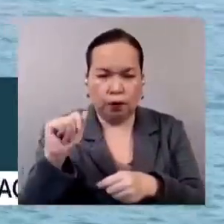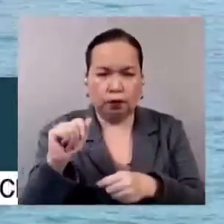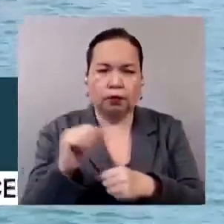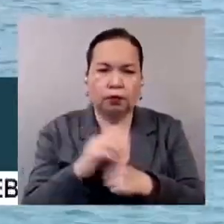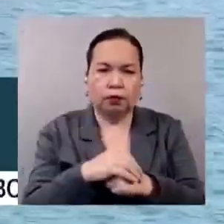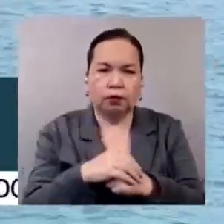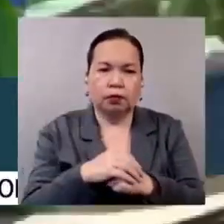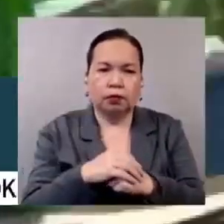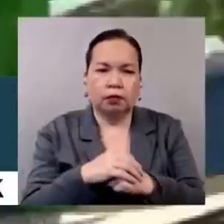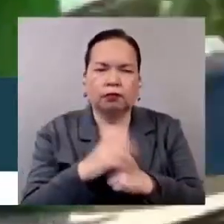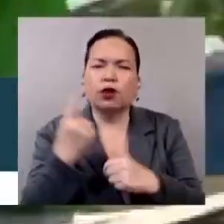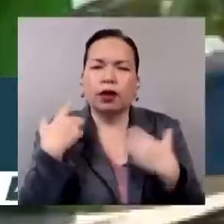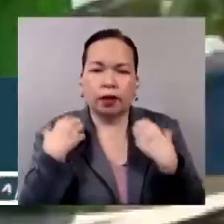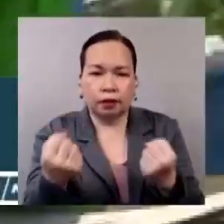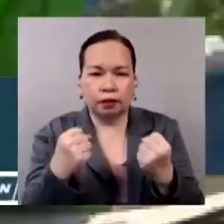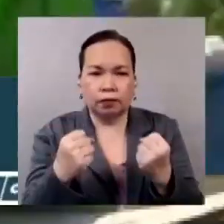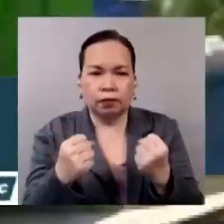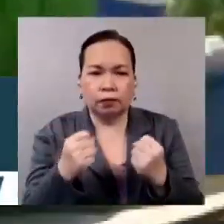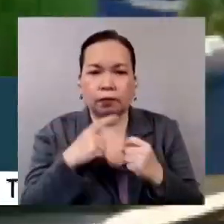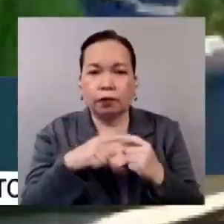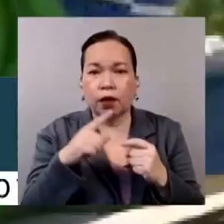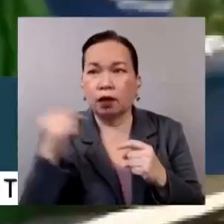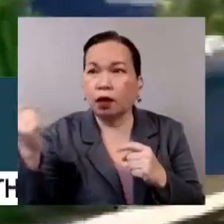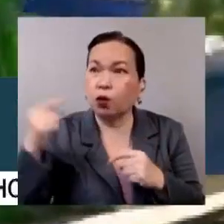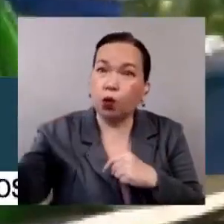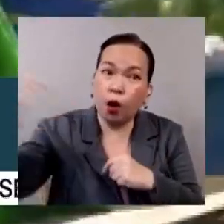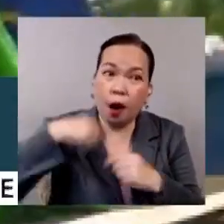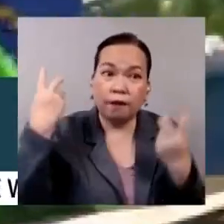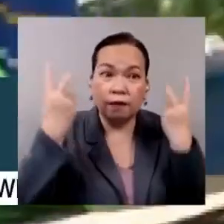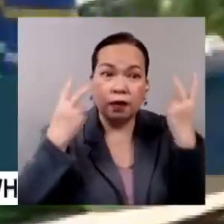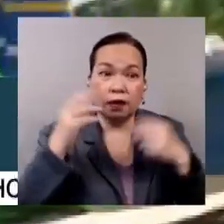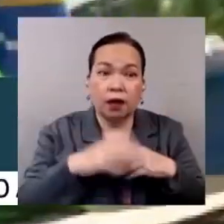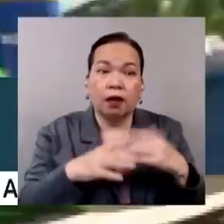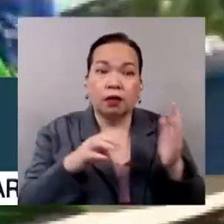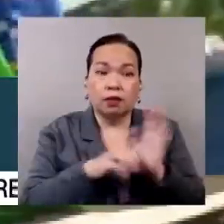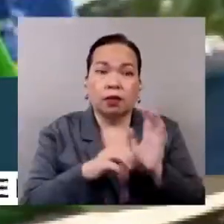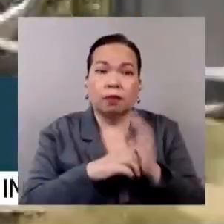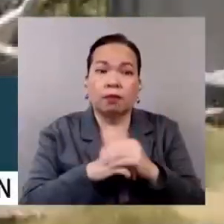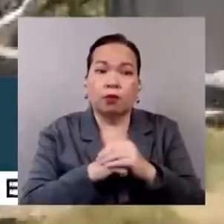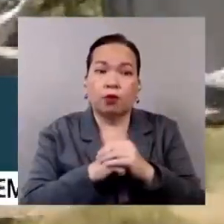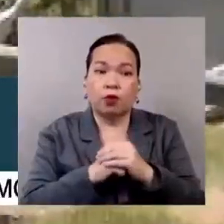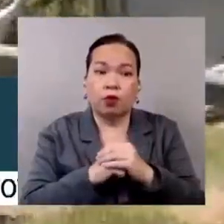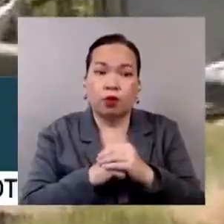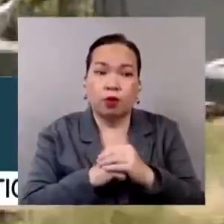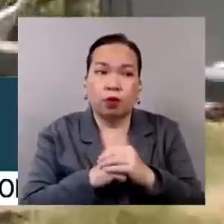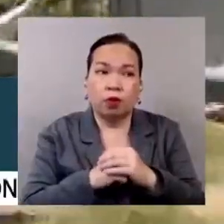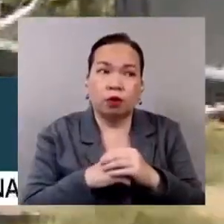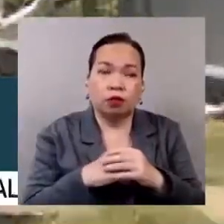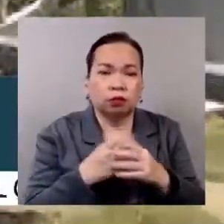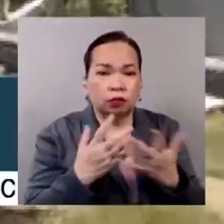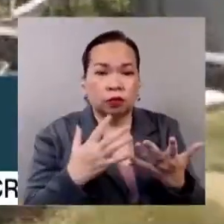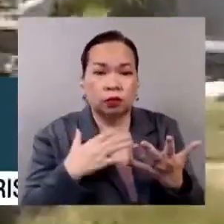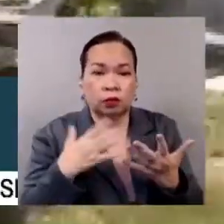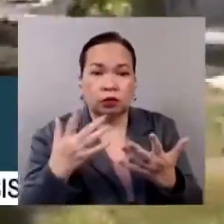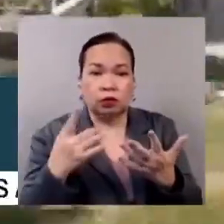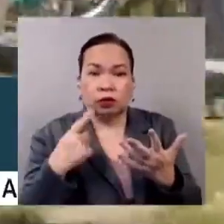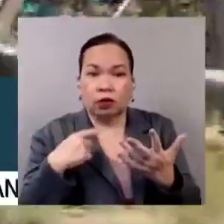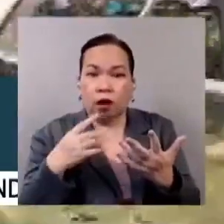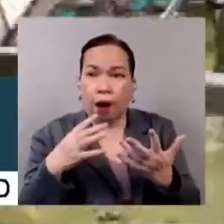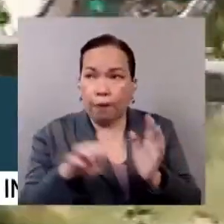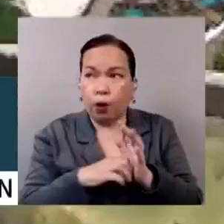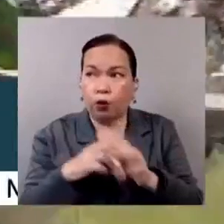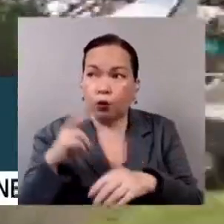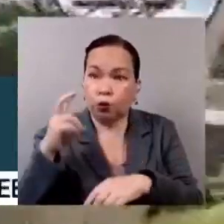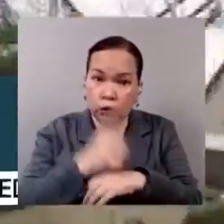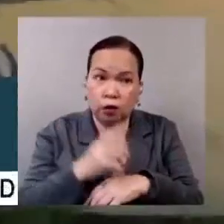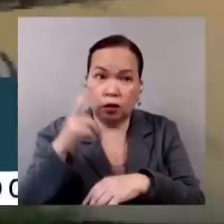other, pupunta sa Pola, kasi baka mamaya nag-sign kami, and 2-3 days ago, naligo din naman kami. Sinek namin